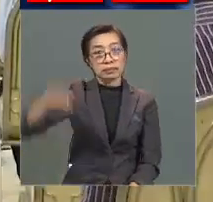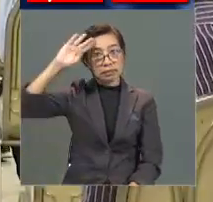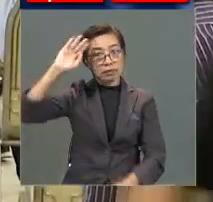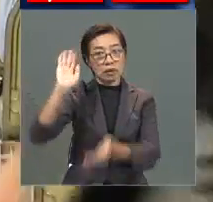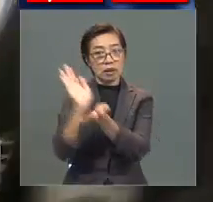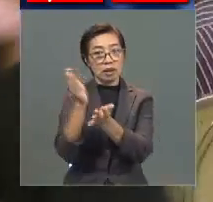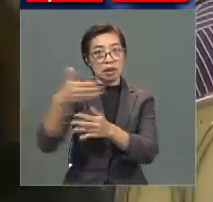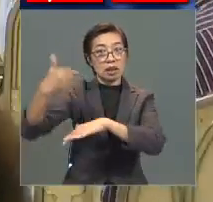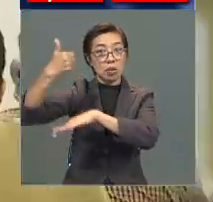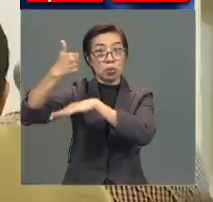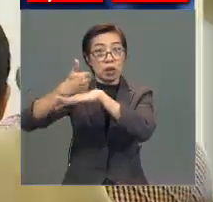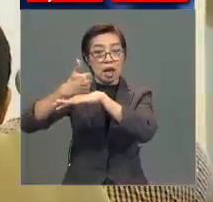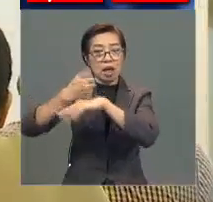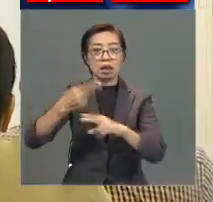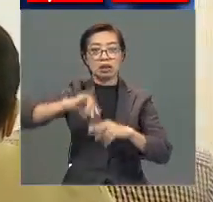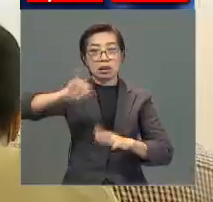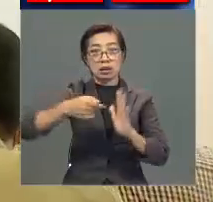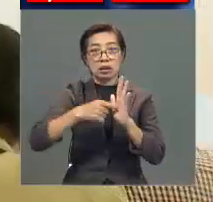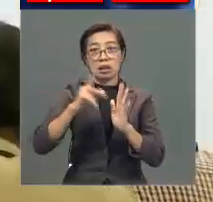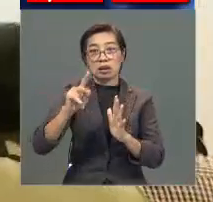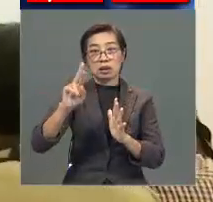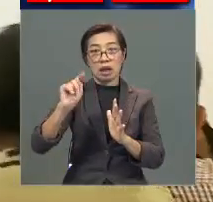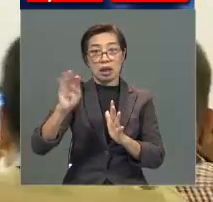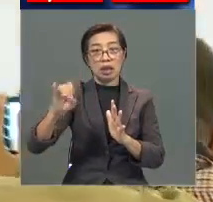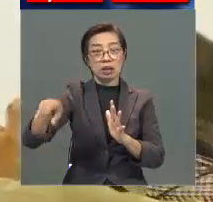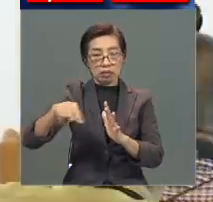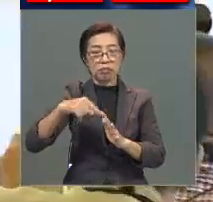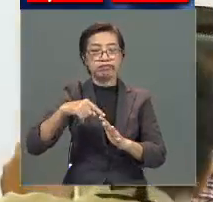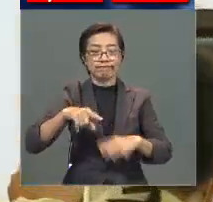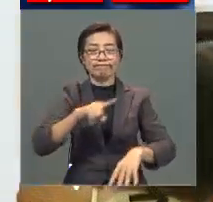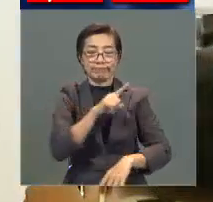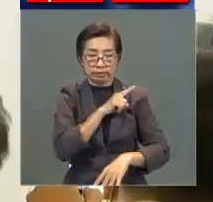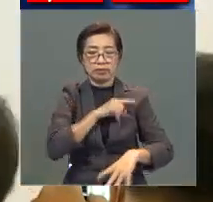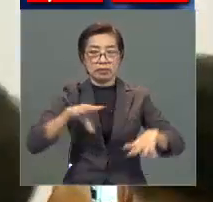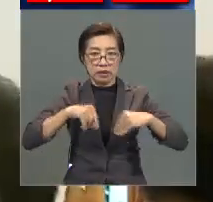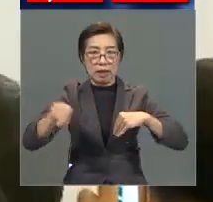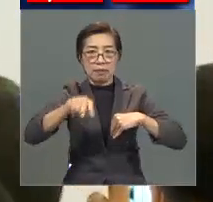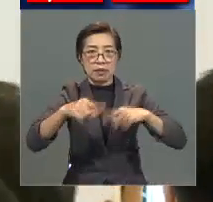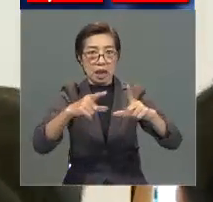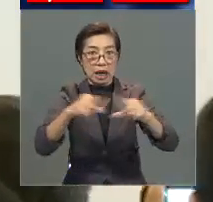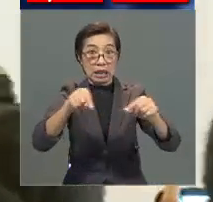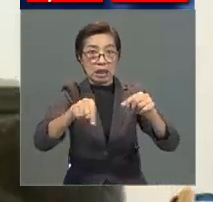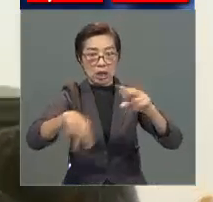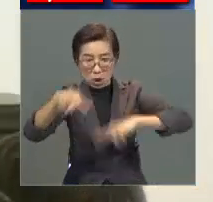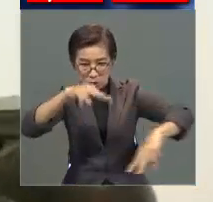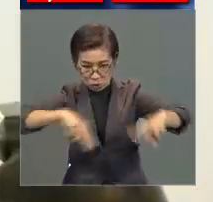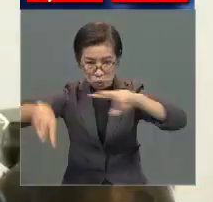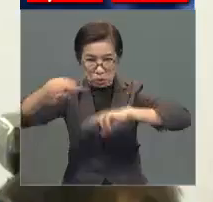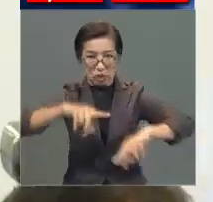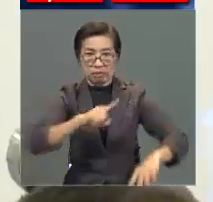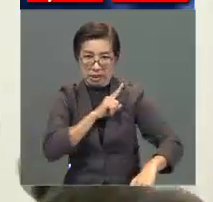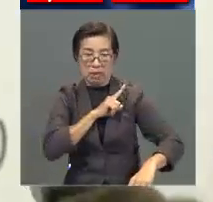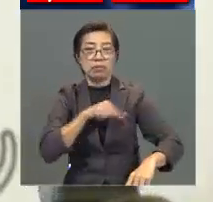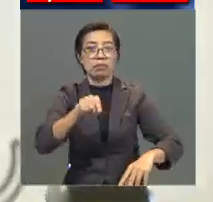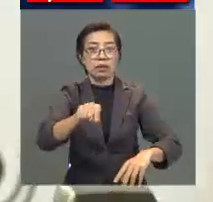ผู้บัญชาการตำรวจแห่งชาติก็พร้อมรับผิดชอบด้วยการเข้ามาตรวจสอบภาพรวมคดีด้วยตัวเองและจะตั้งจเร